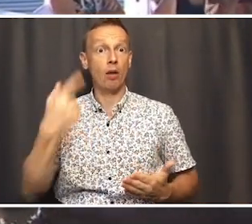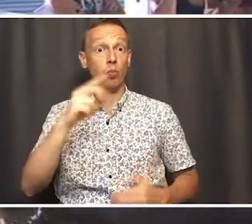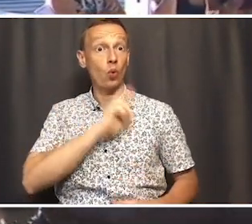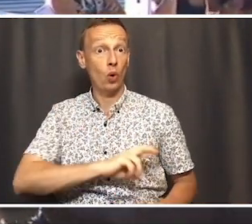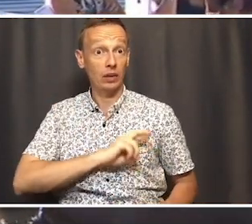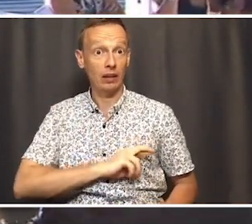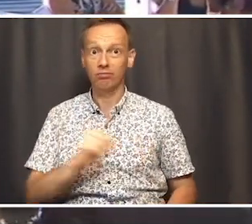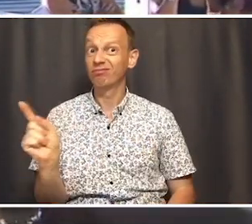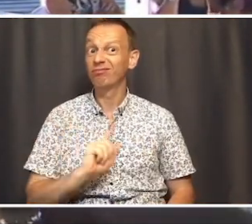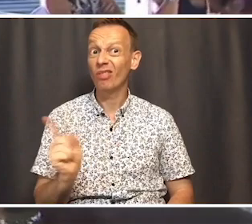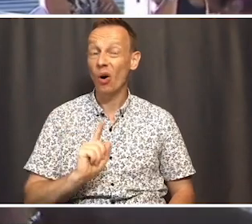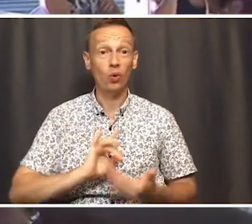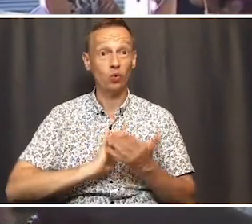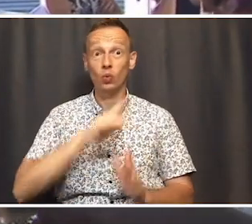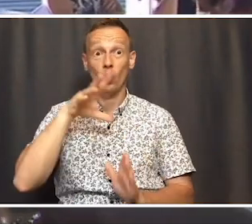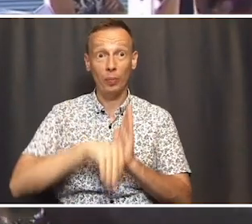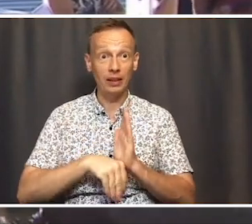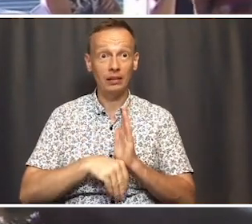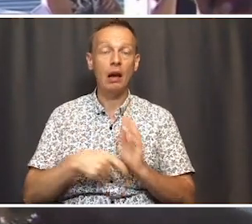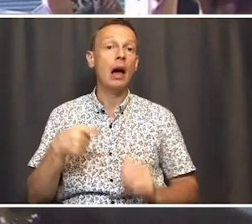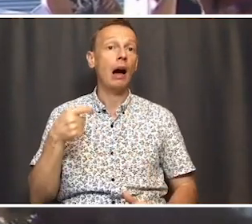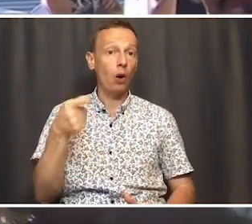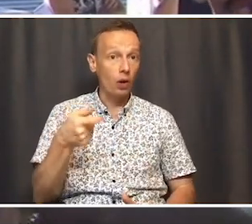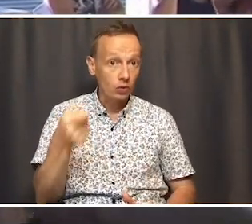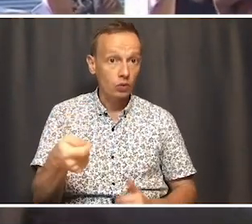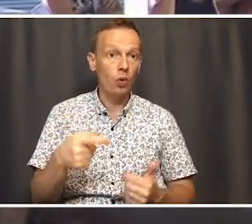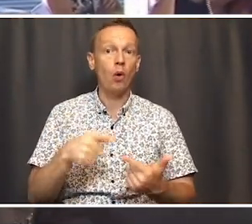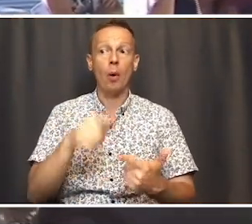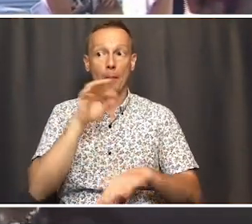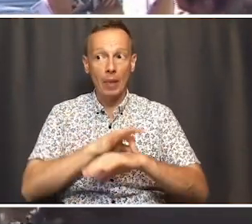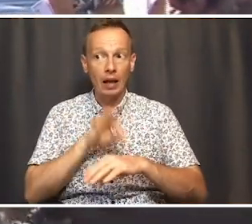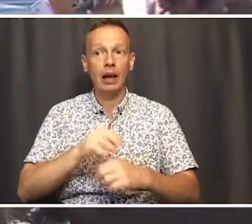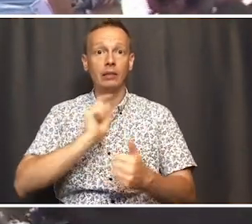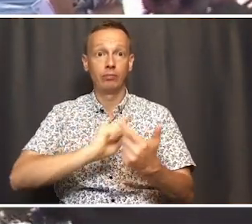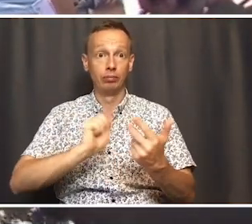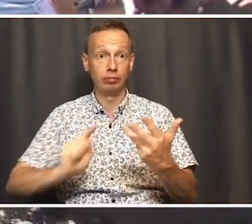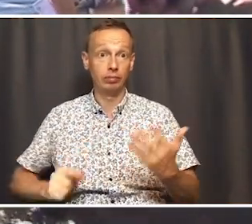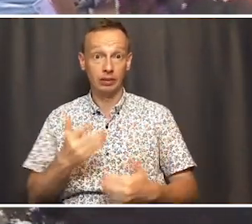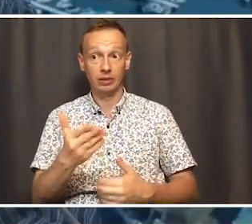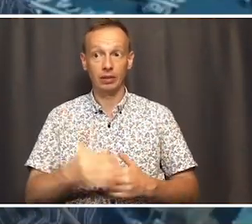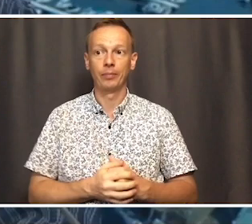retraite. C'est tout compris. Les allocations, la maladie, etc.